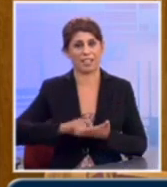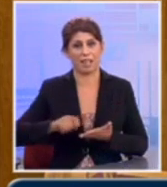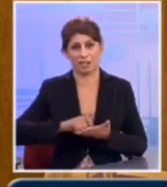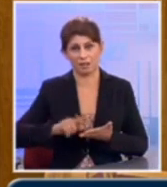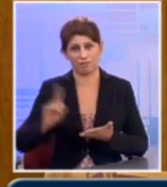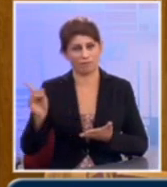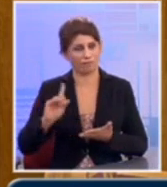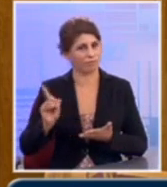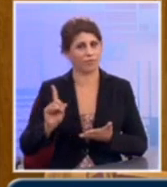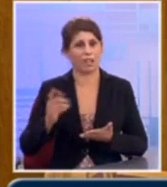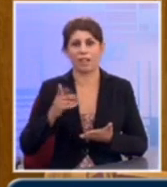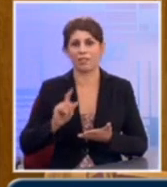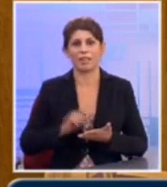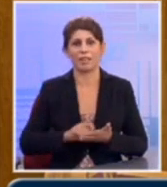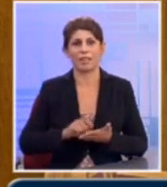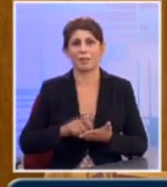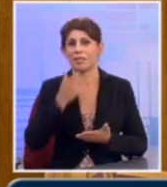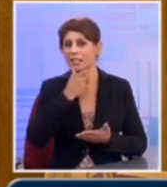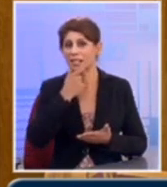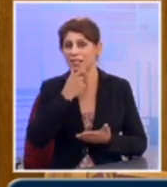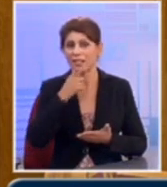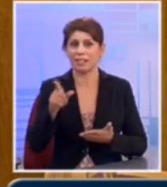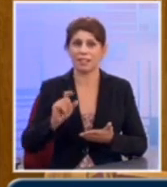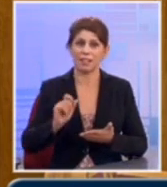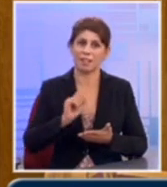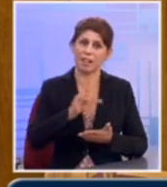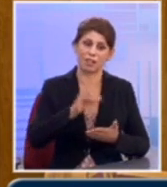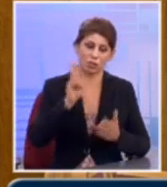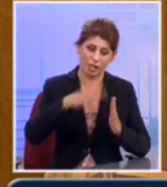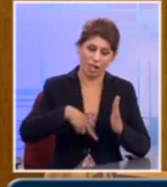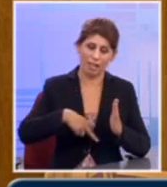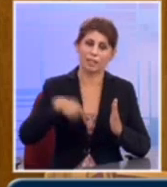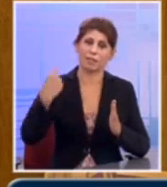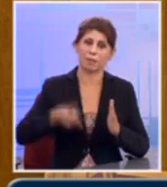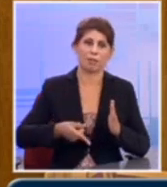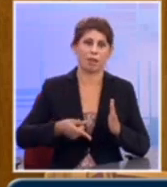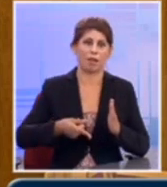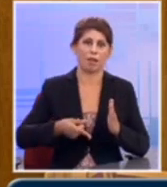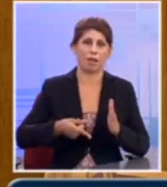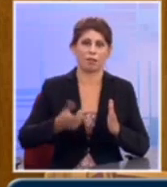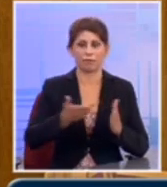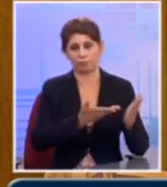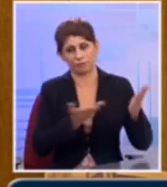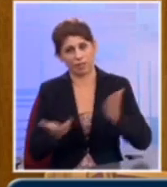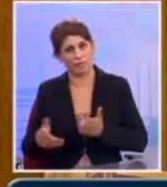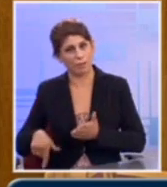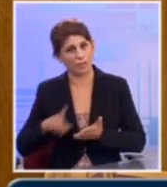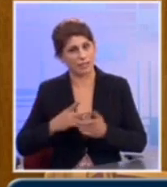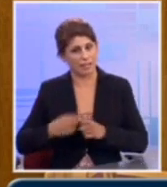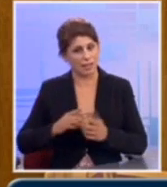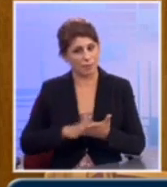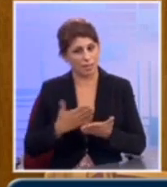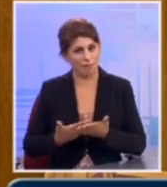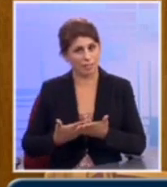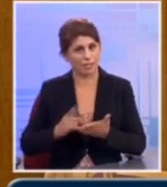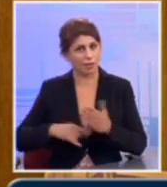γραφεία δεν είναι γραμμένα στα αγγλικά για να πάνε έξω για έγκριση και μετά να τα φέρουμε εδώ